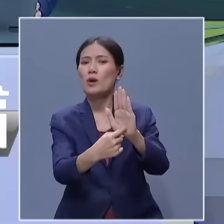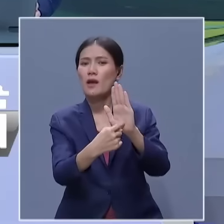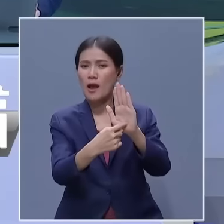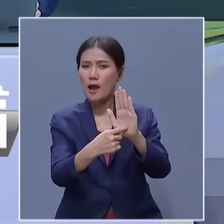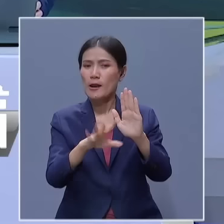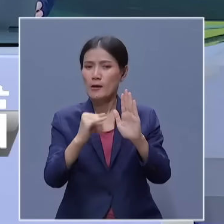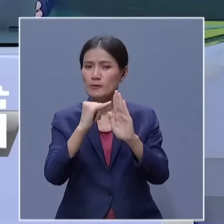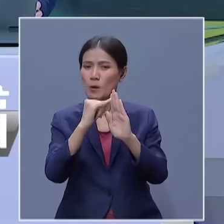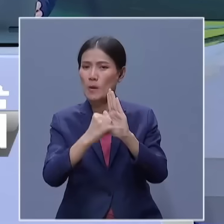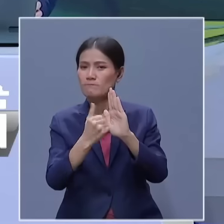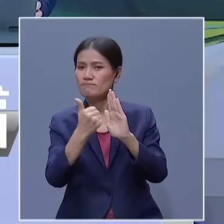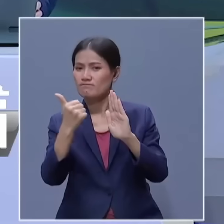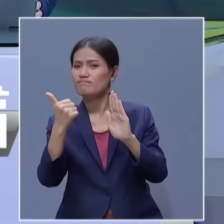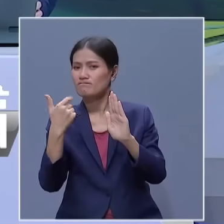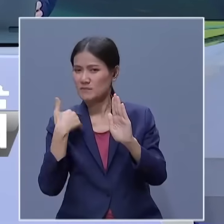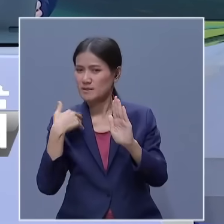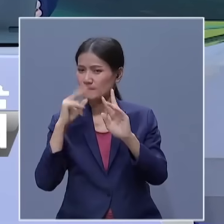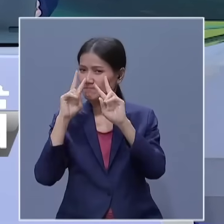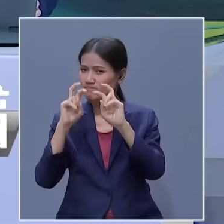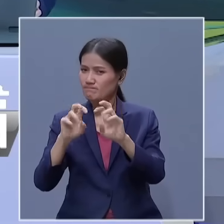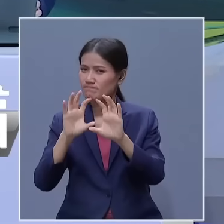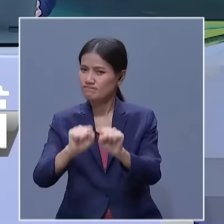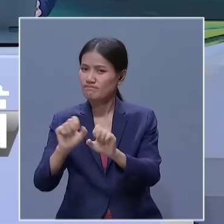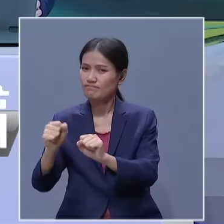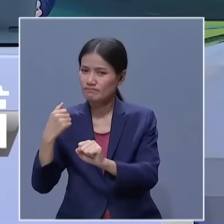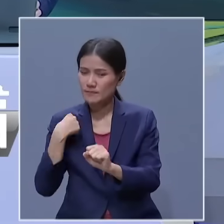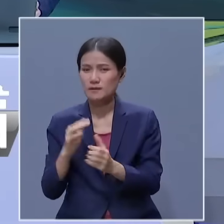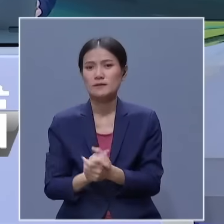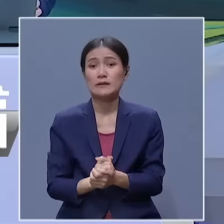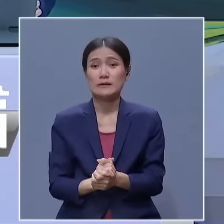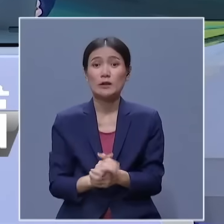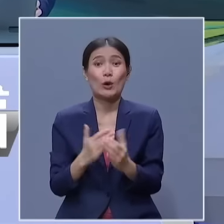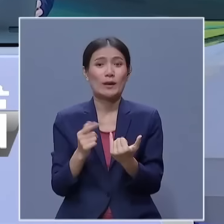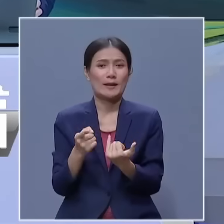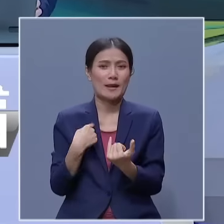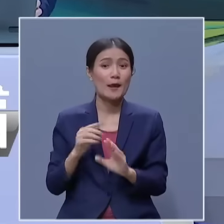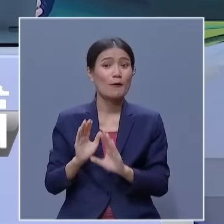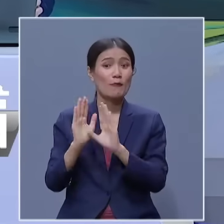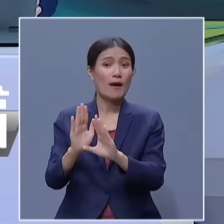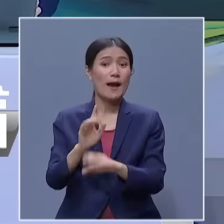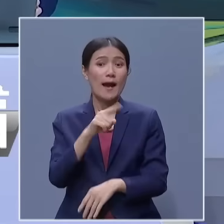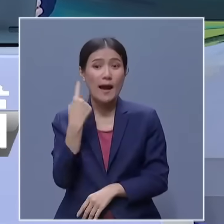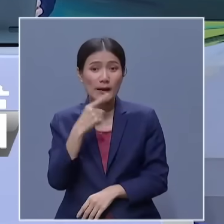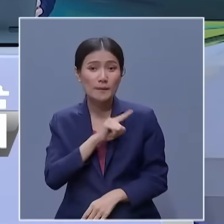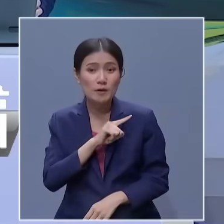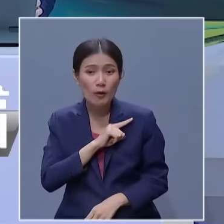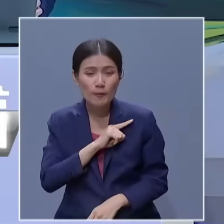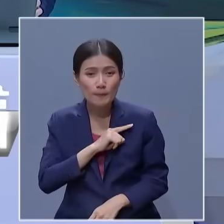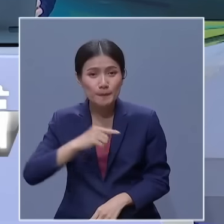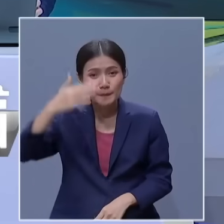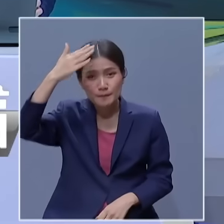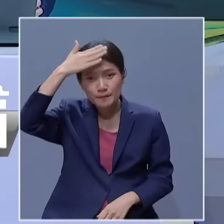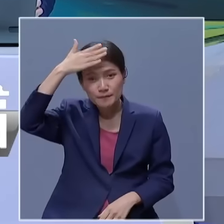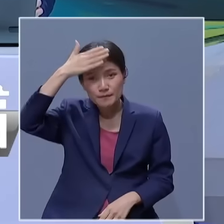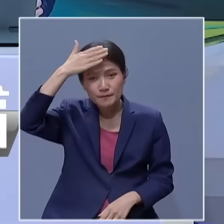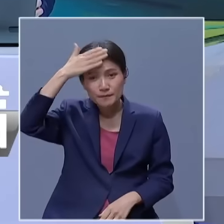ล้วค่อยๆขยายไปโดยที่บุคคลสำคัญของเรื่องนี้ที่เราต้องฝากความหวังคุณชราไทยเศรษฐ ์เห็นมีลิสต์